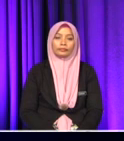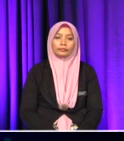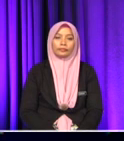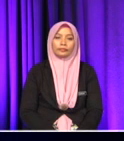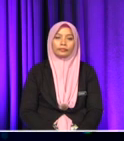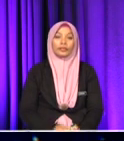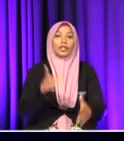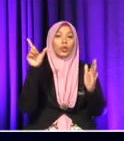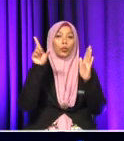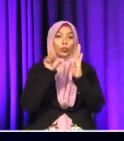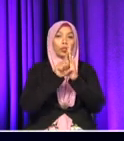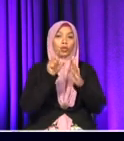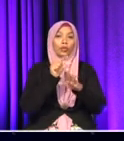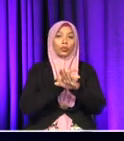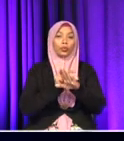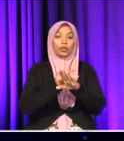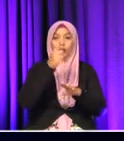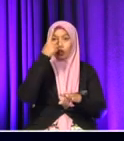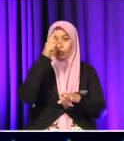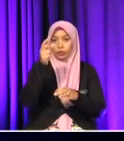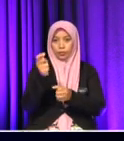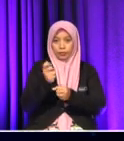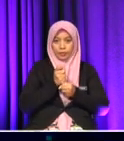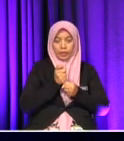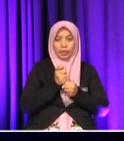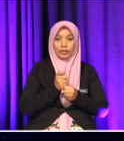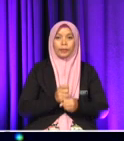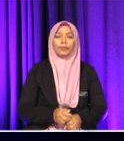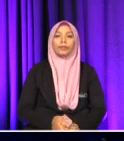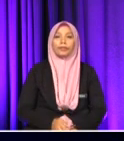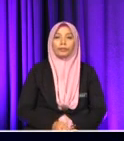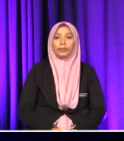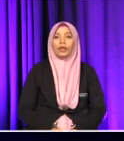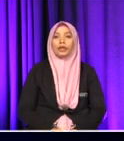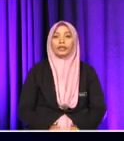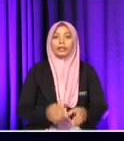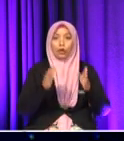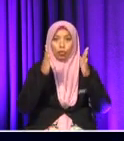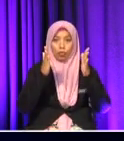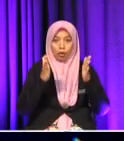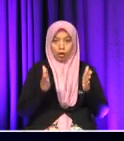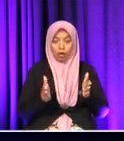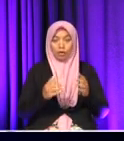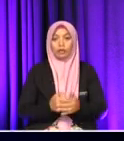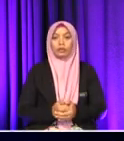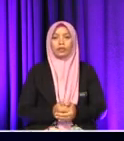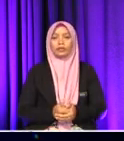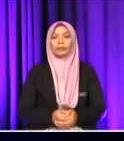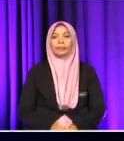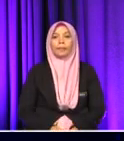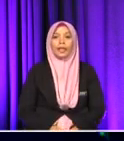Loco digunakan untuk menarik perhatian audience yang kedua Sebagai inti